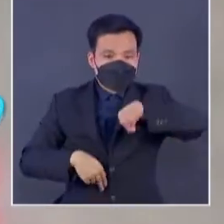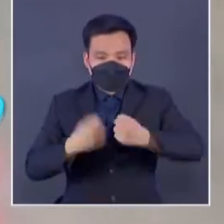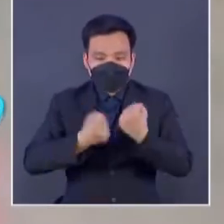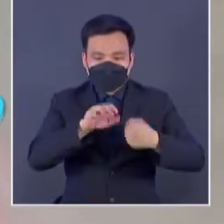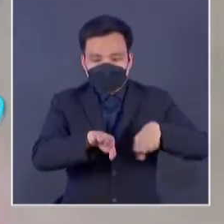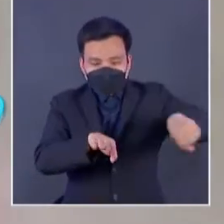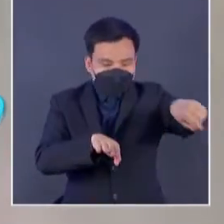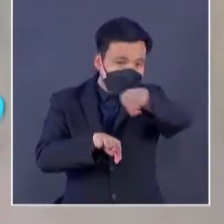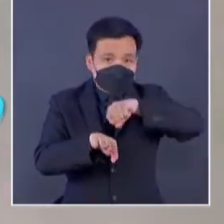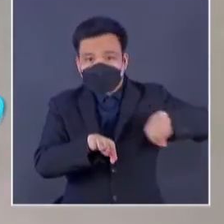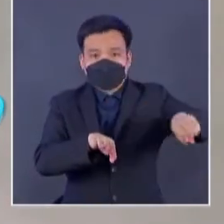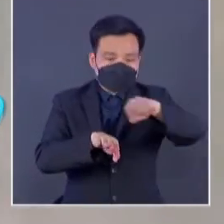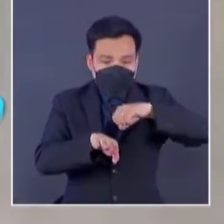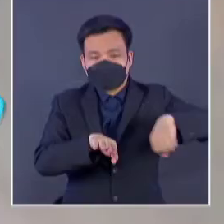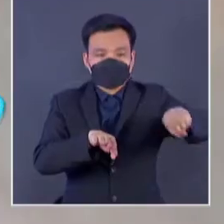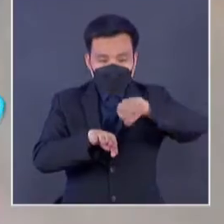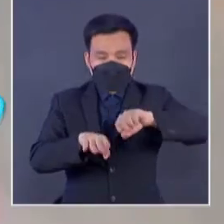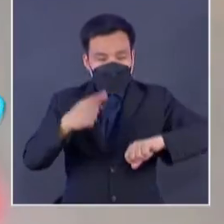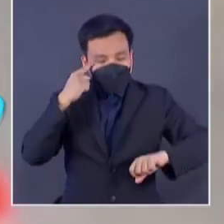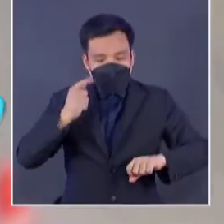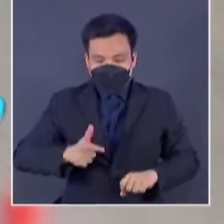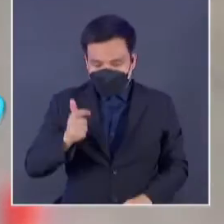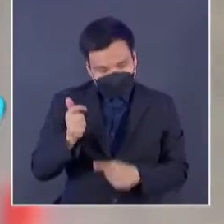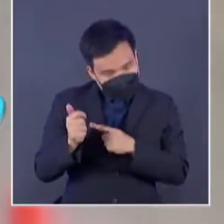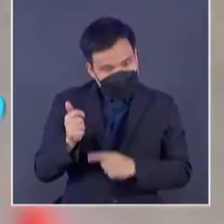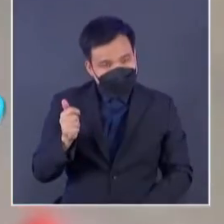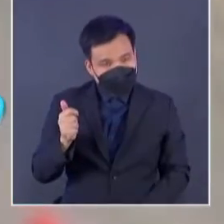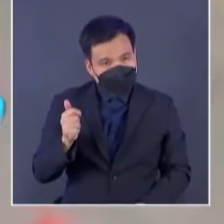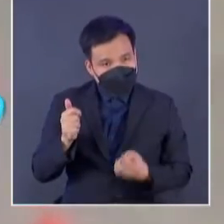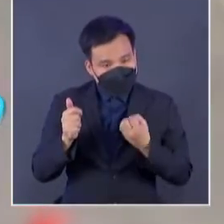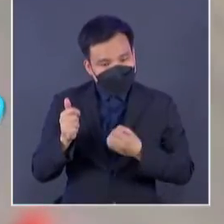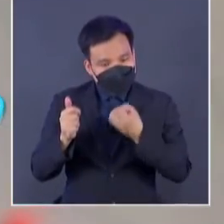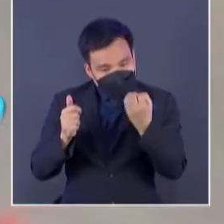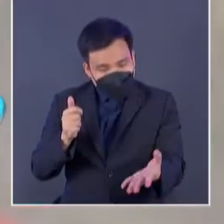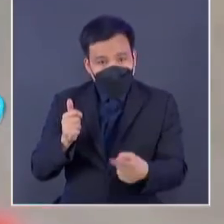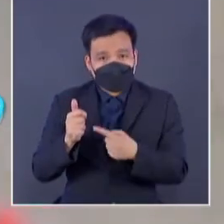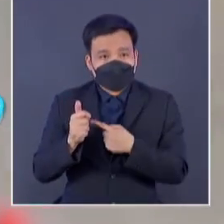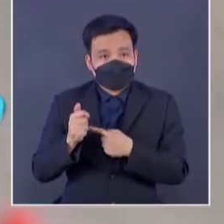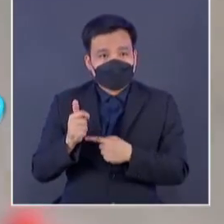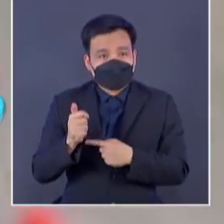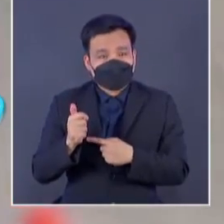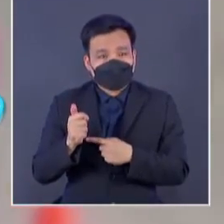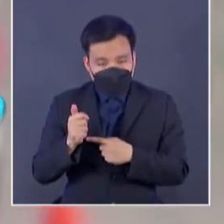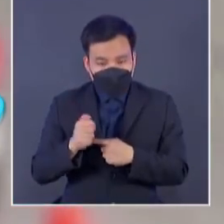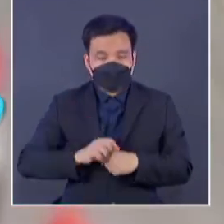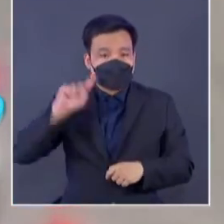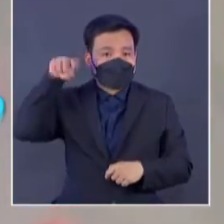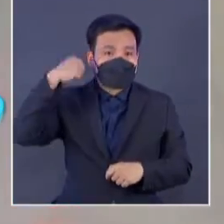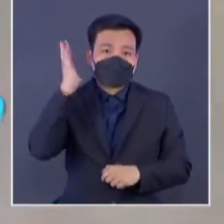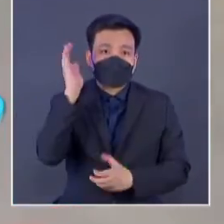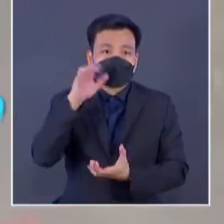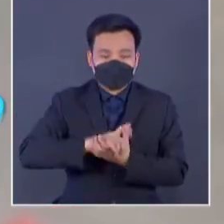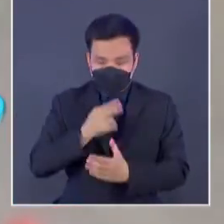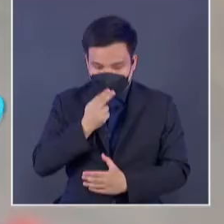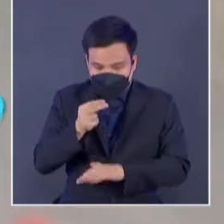ปูนหน้าบ้านแล้วทำเหมือนจะจุดไฟครับแล้วก็โยนบางสิ่งบางอย่างลงบนพื้นทำให้สองสามีภรรยาที่เห็นภาพจาก